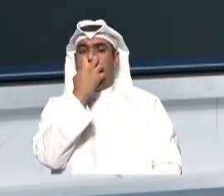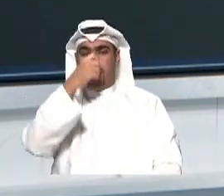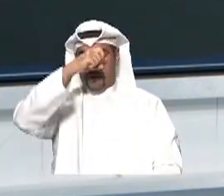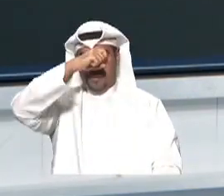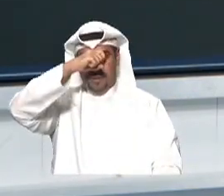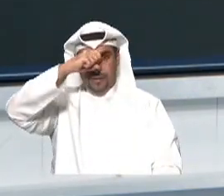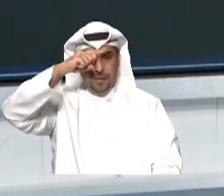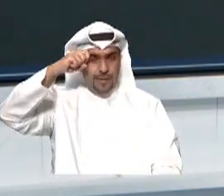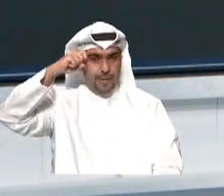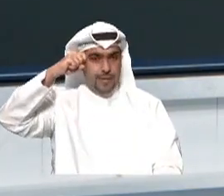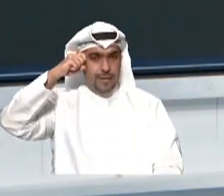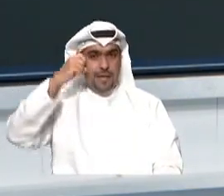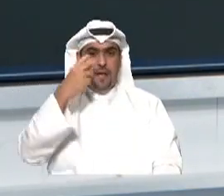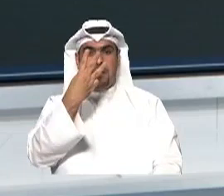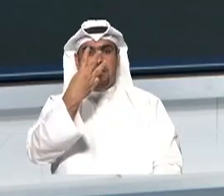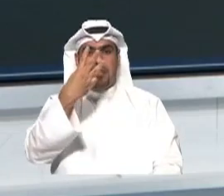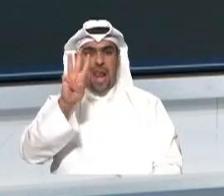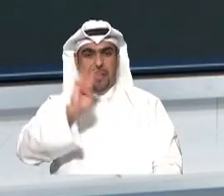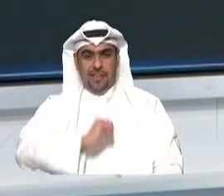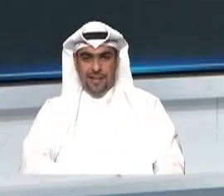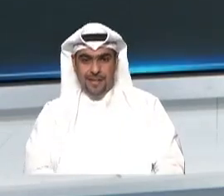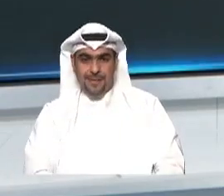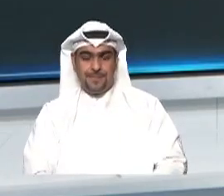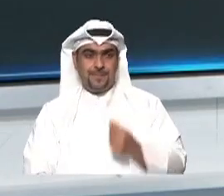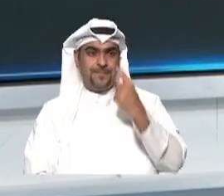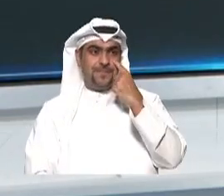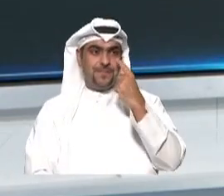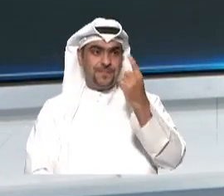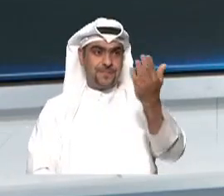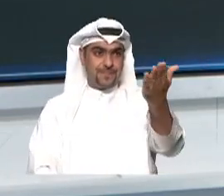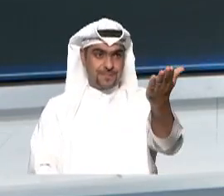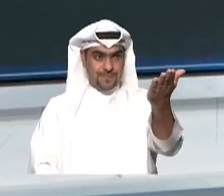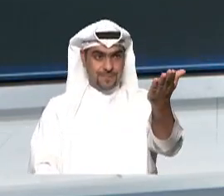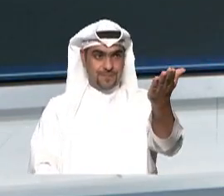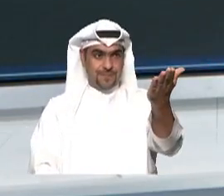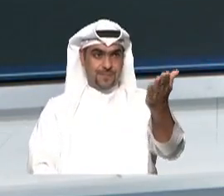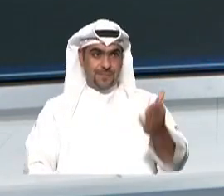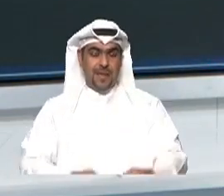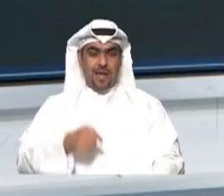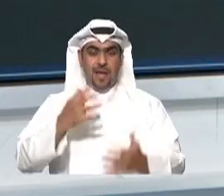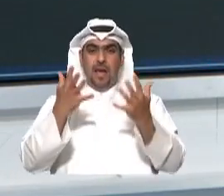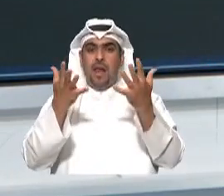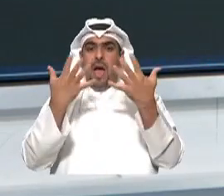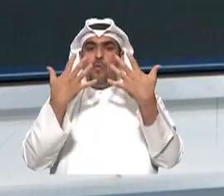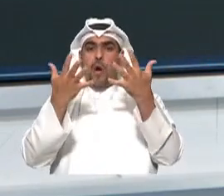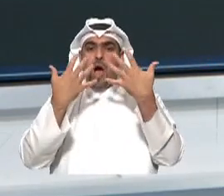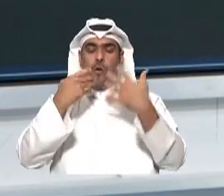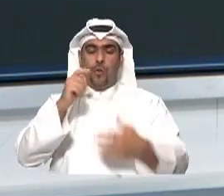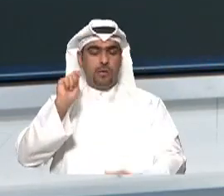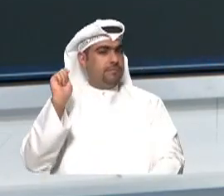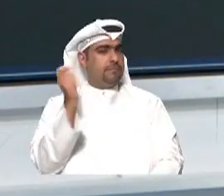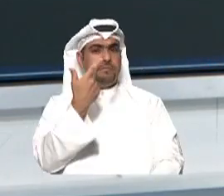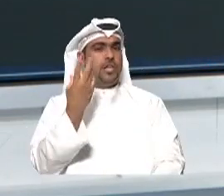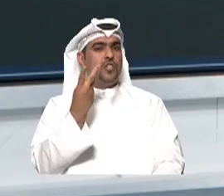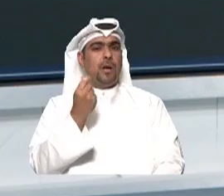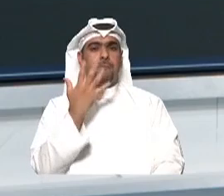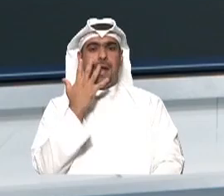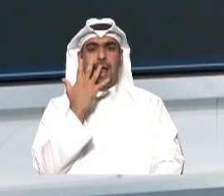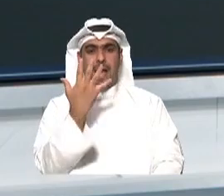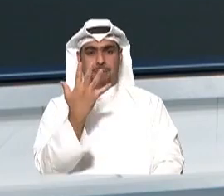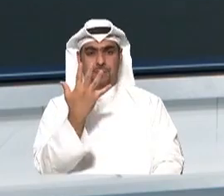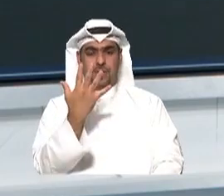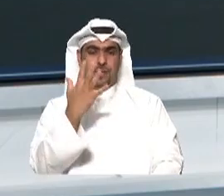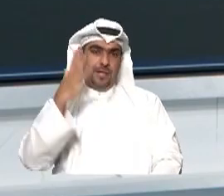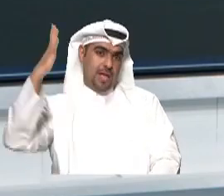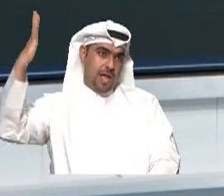إلى 30 درجة مئوية. تعرف على تفاصيل أكثر الطقس الحالي في مدينة الكويت، أجواء حارة ورياح شمالية شرقية سرعتها 5 كيلومتر